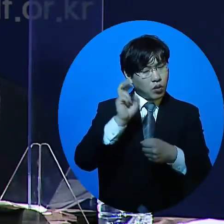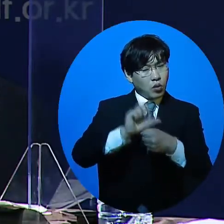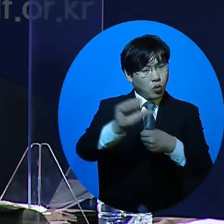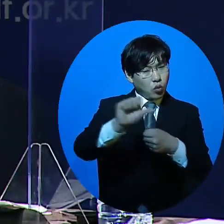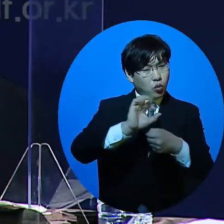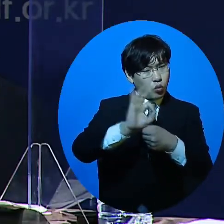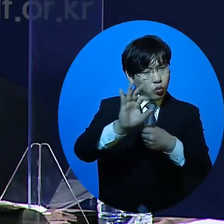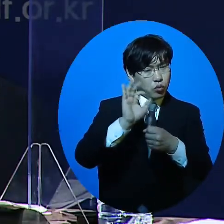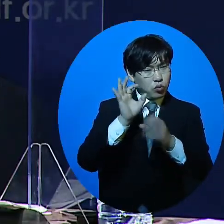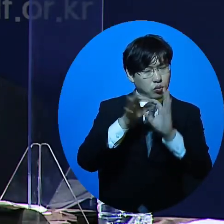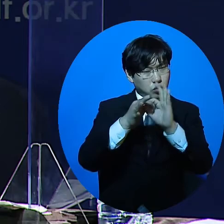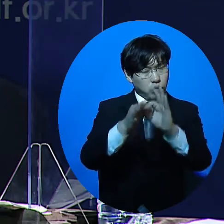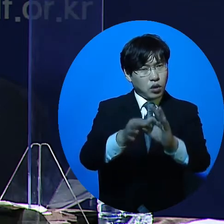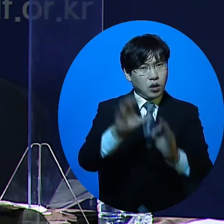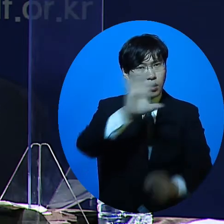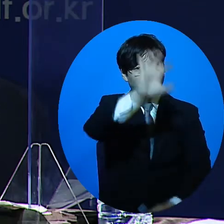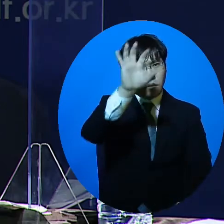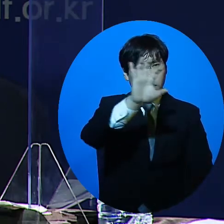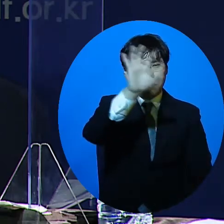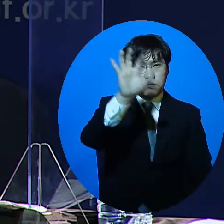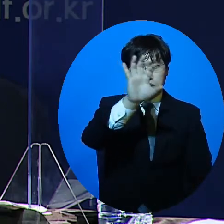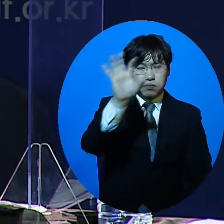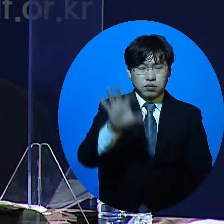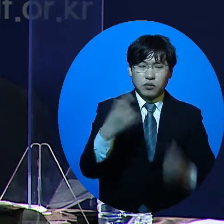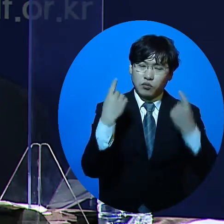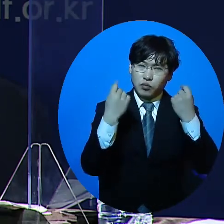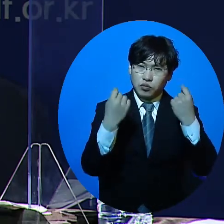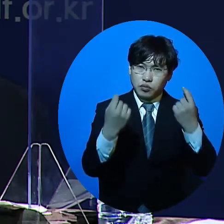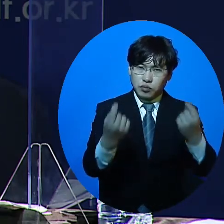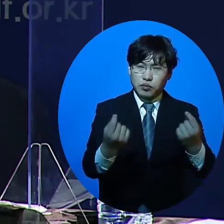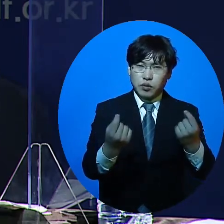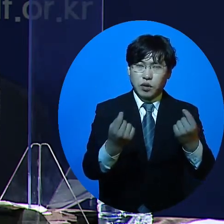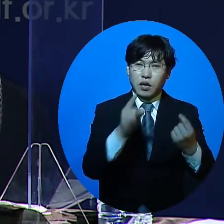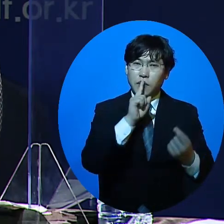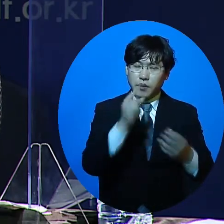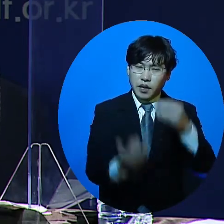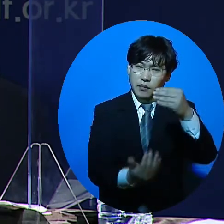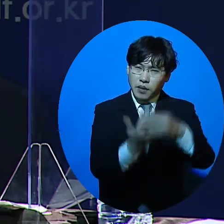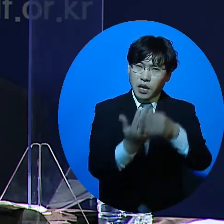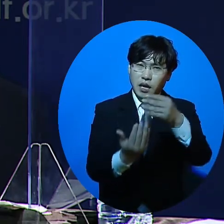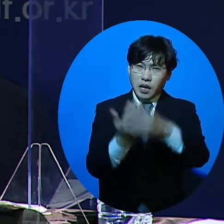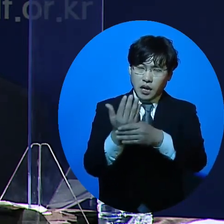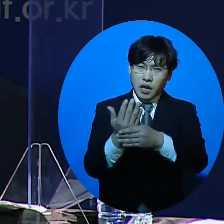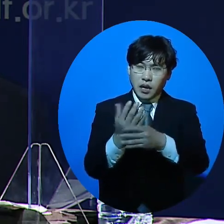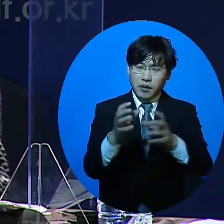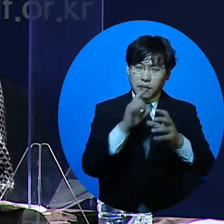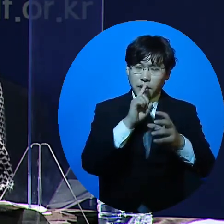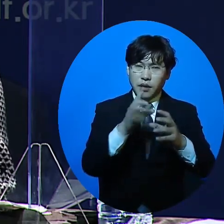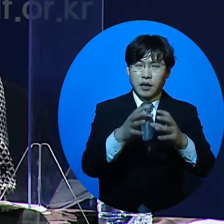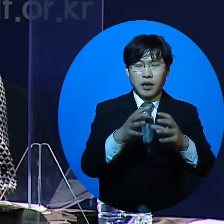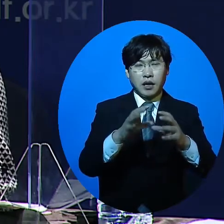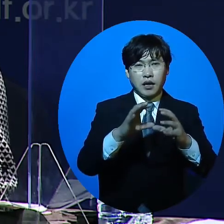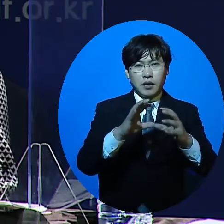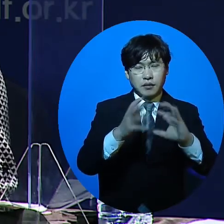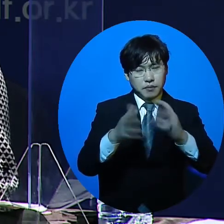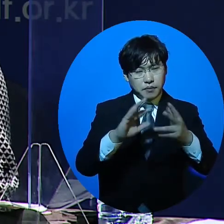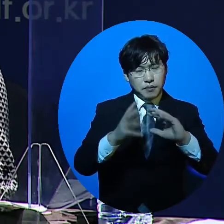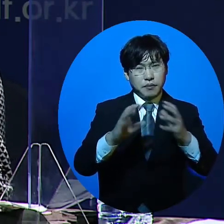이상이 돼도 계속해서 어떤 이 포럼이나 어떤 이런